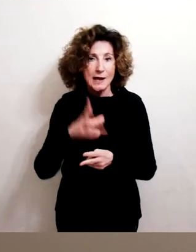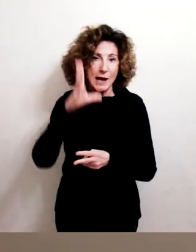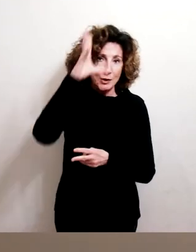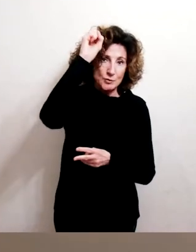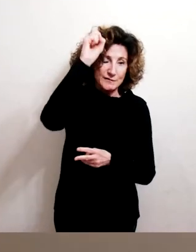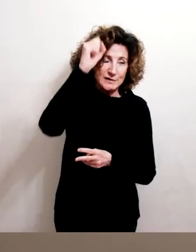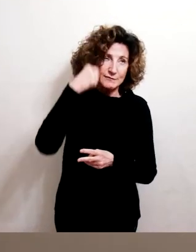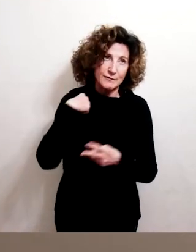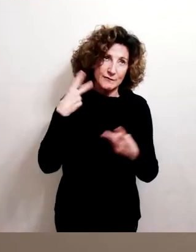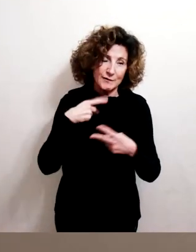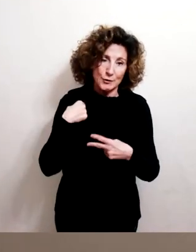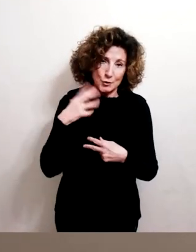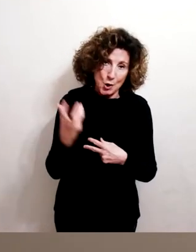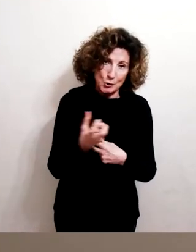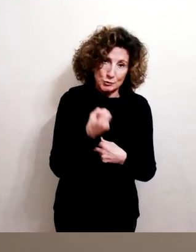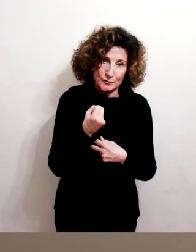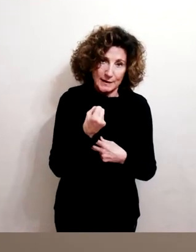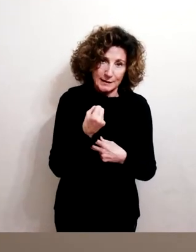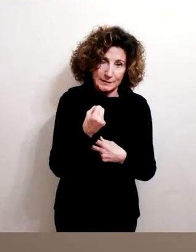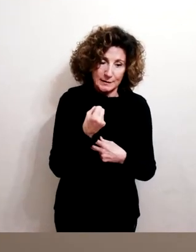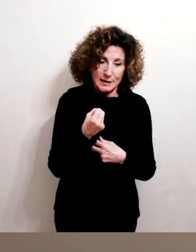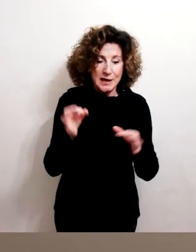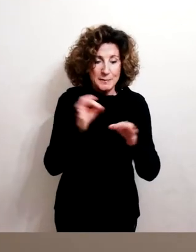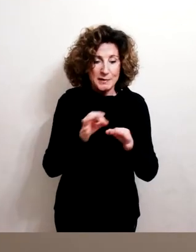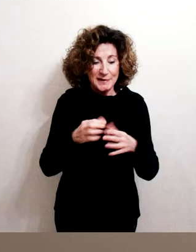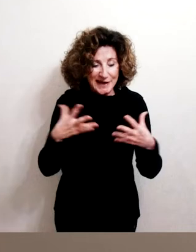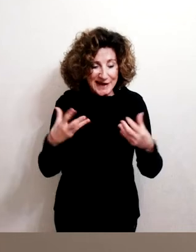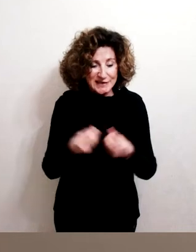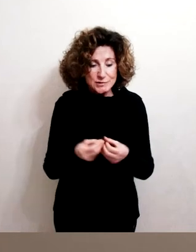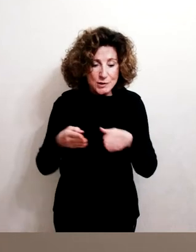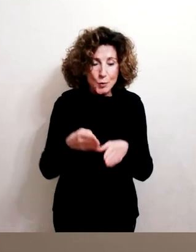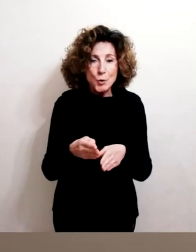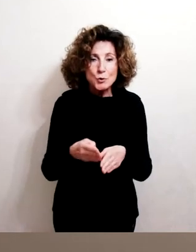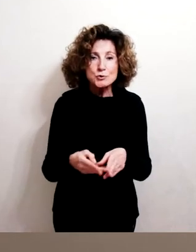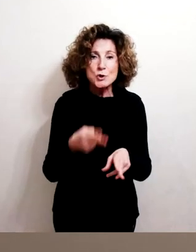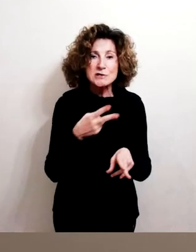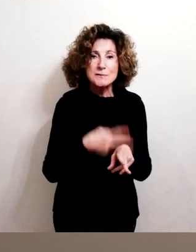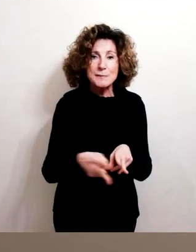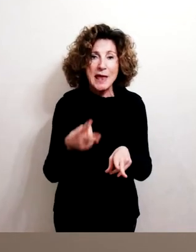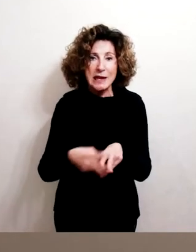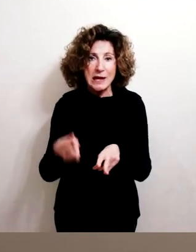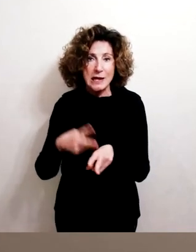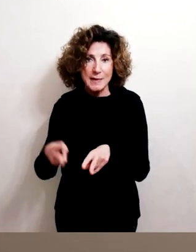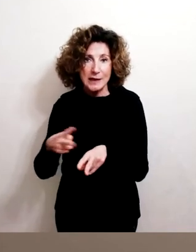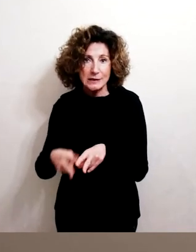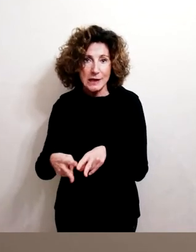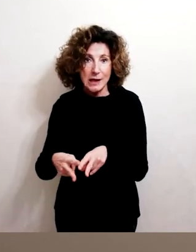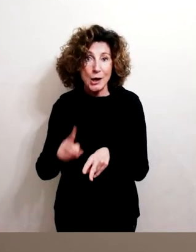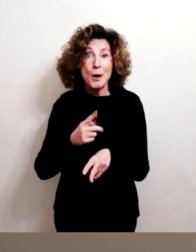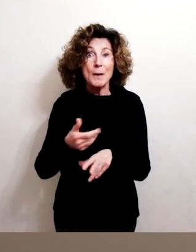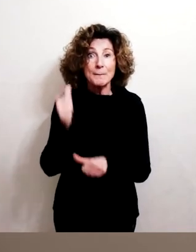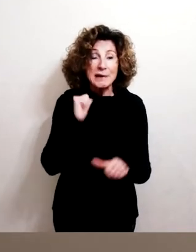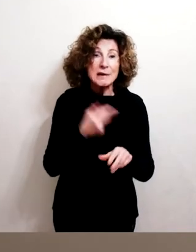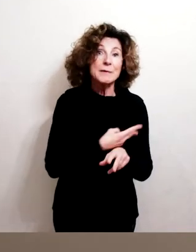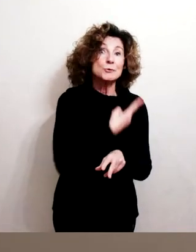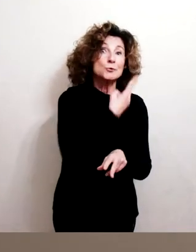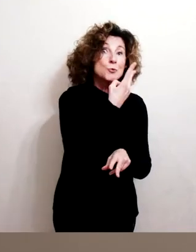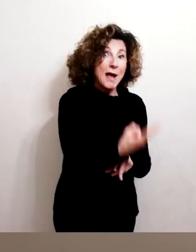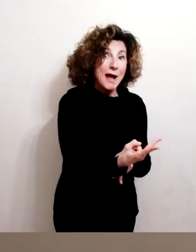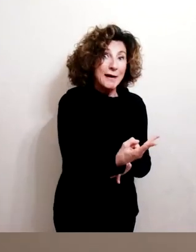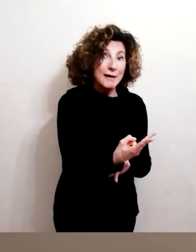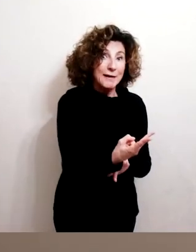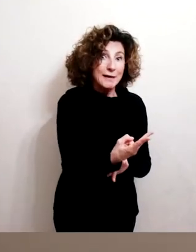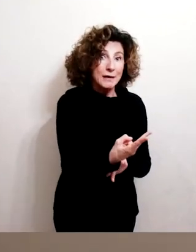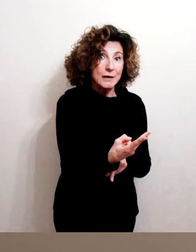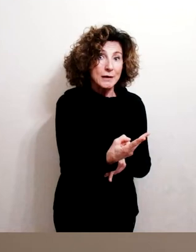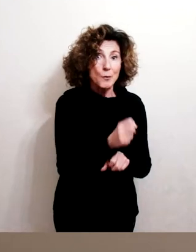università io l'avrei anche trovata con cui avviare un corso sperimentale ovviamente non più di durata biennale come